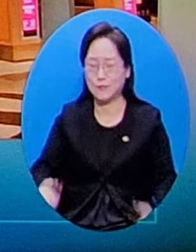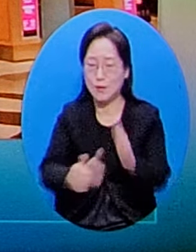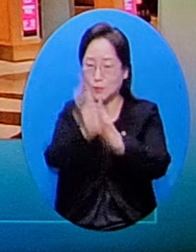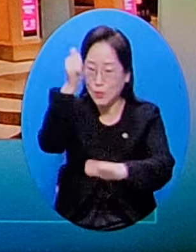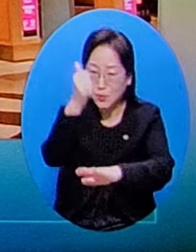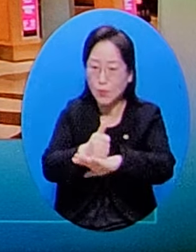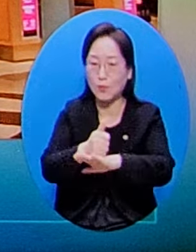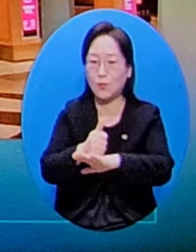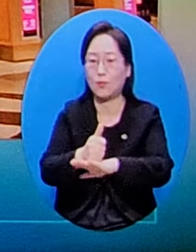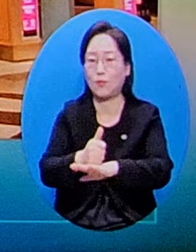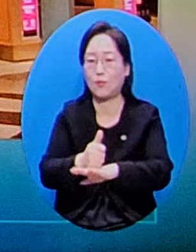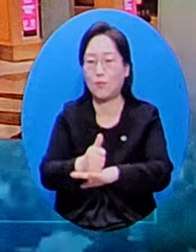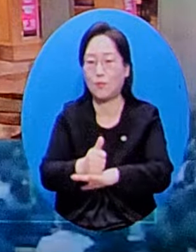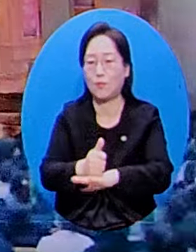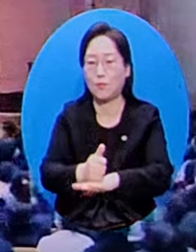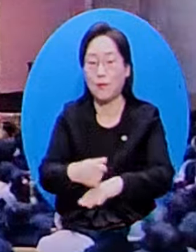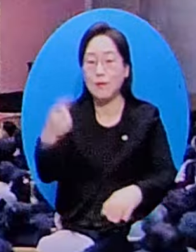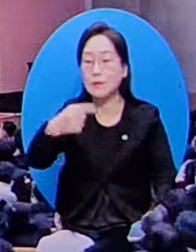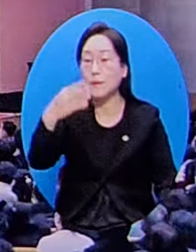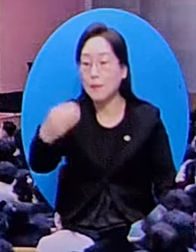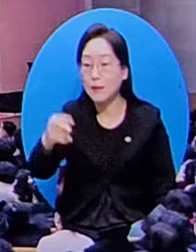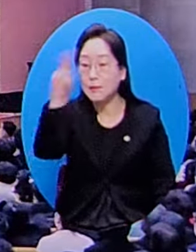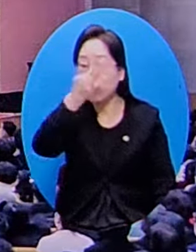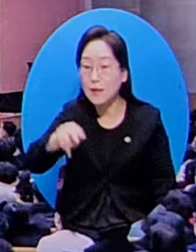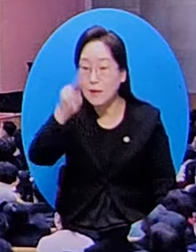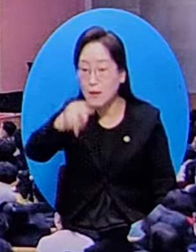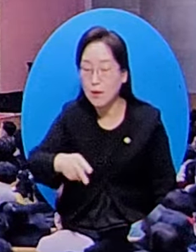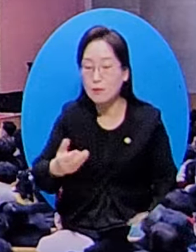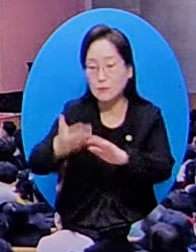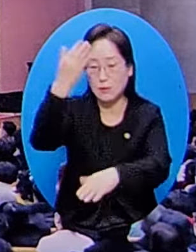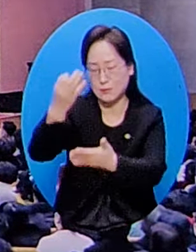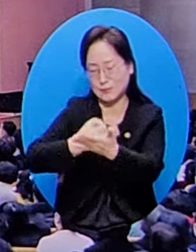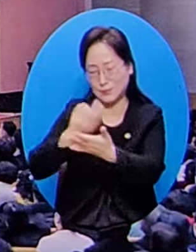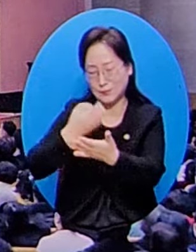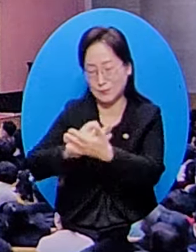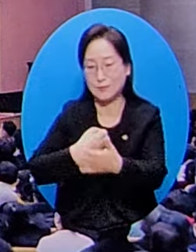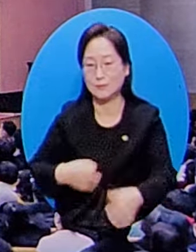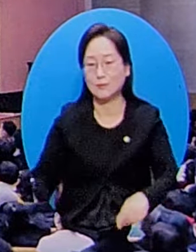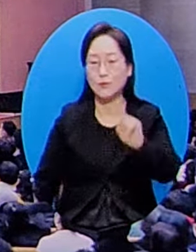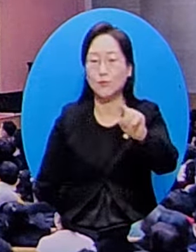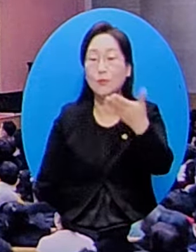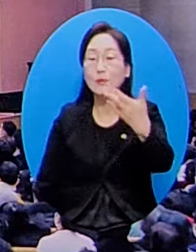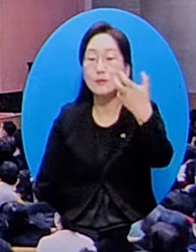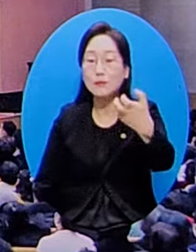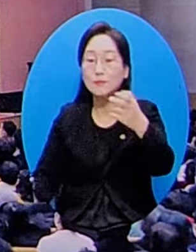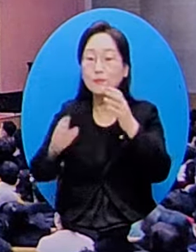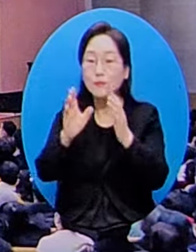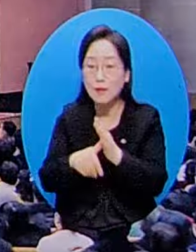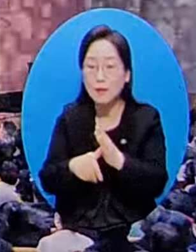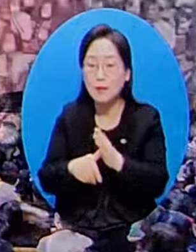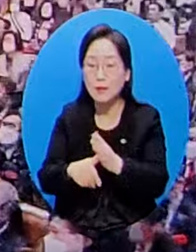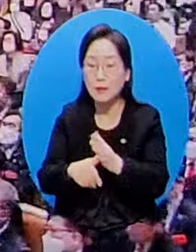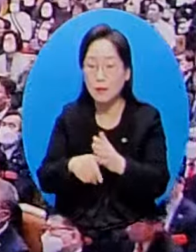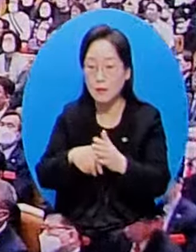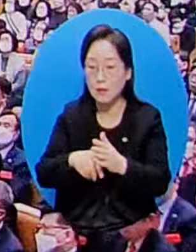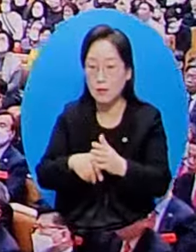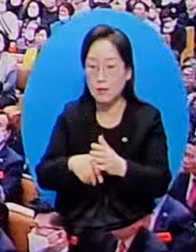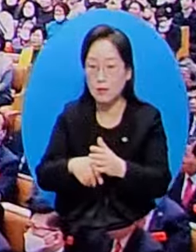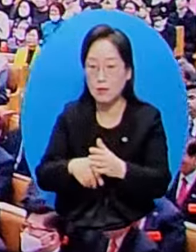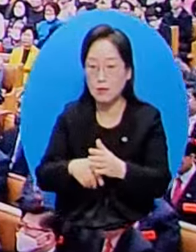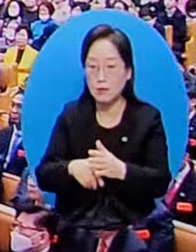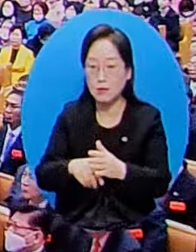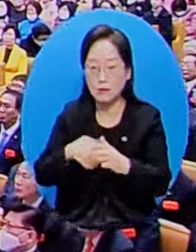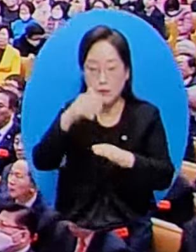거두어서 매년 천만 달러 이상을 벌어들이고 1970년대 10년 지나지 않아서